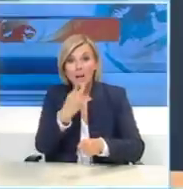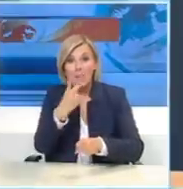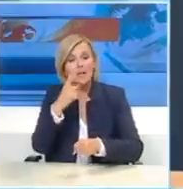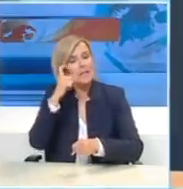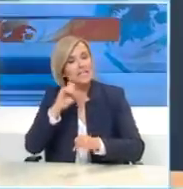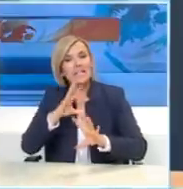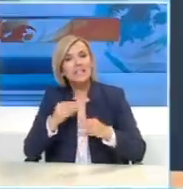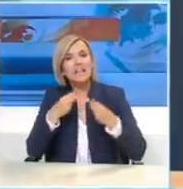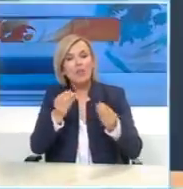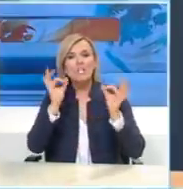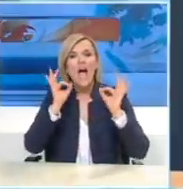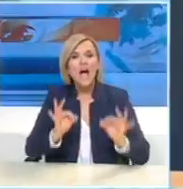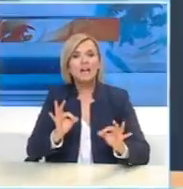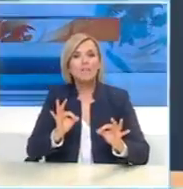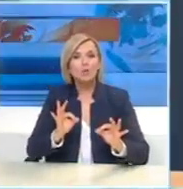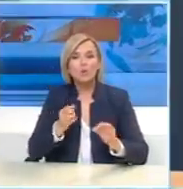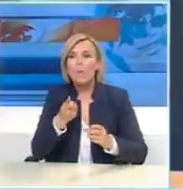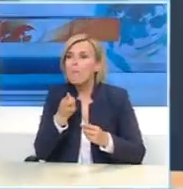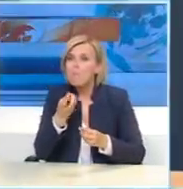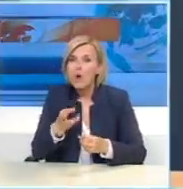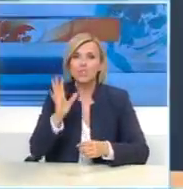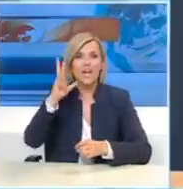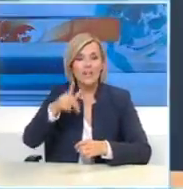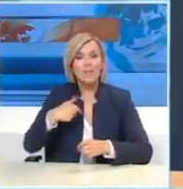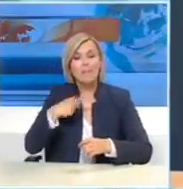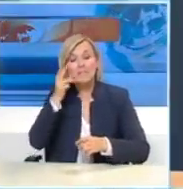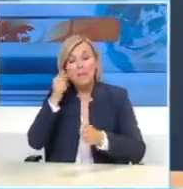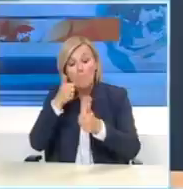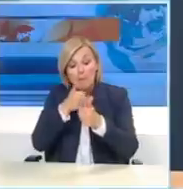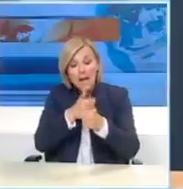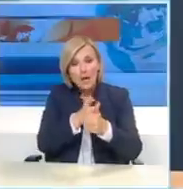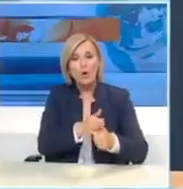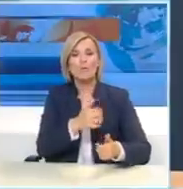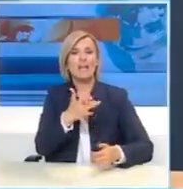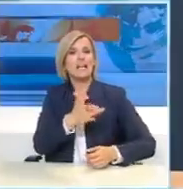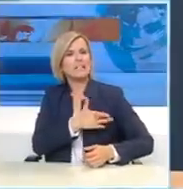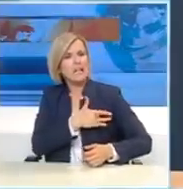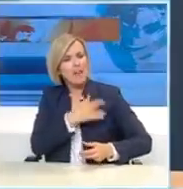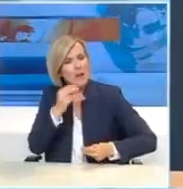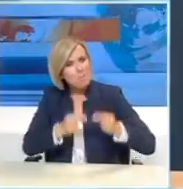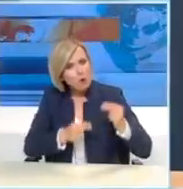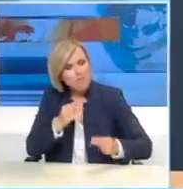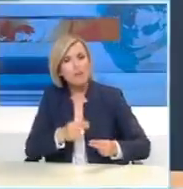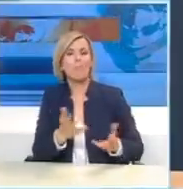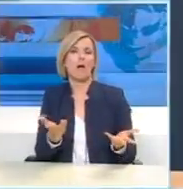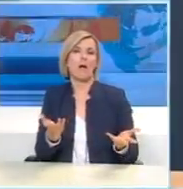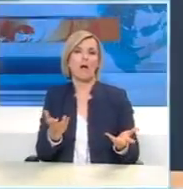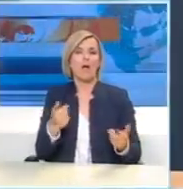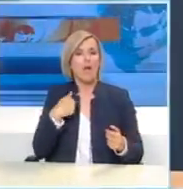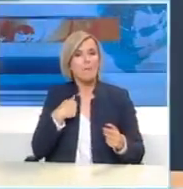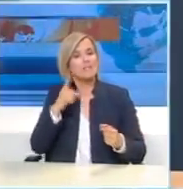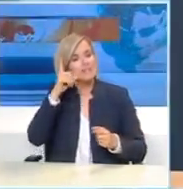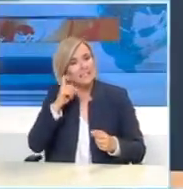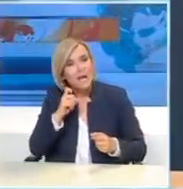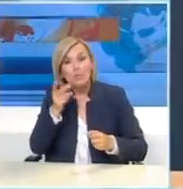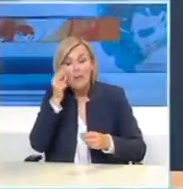αλλά όπως καταλαβαίνετε είναι υπό παρακολούθηση αυτοί οι ασθενείς και παρακολουθούνται και για καρδιοτοξικότητα, που είναι το αντικείμενο των συζητήσεων σε σχέση με τον